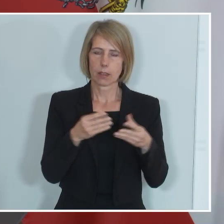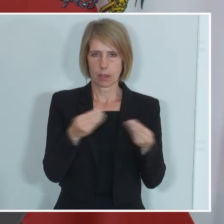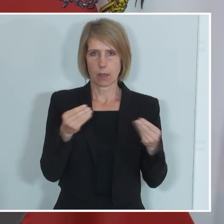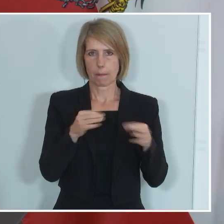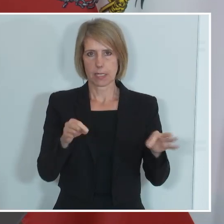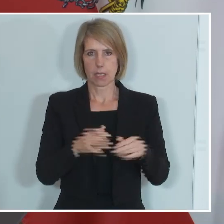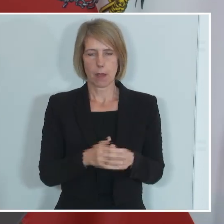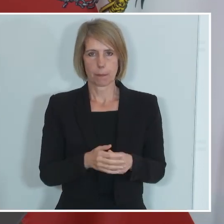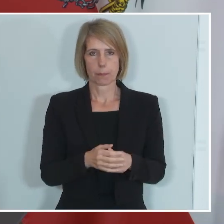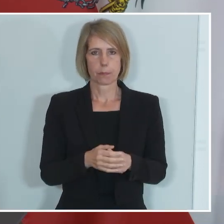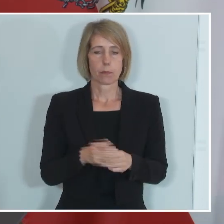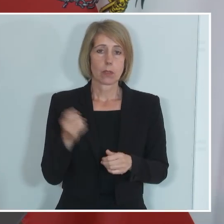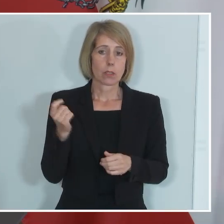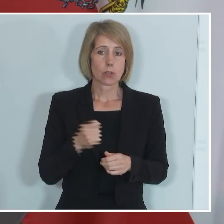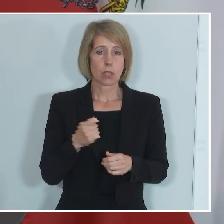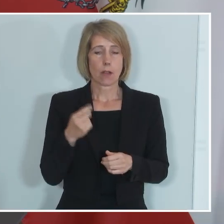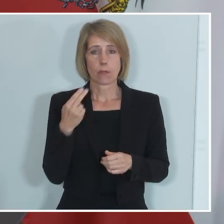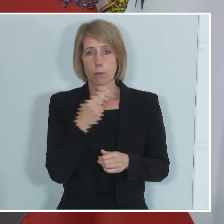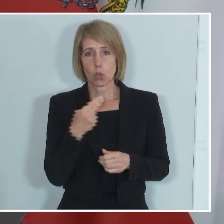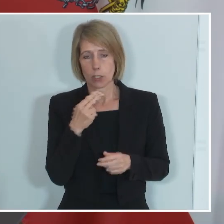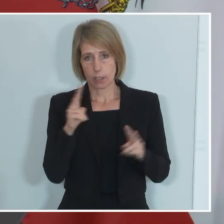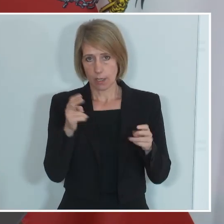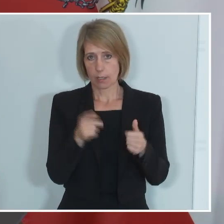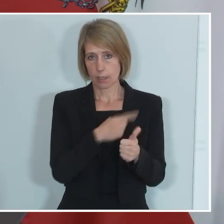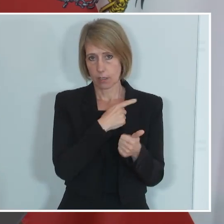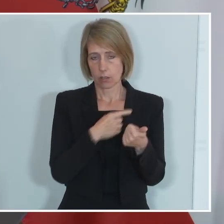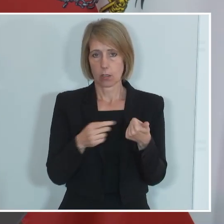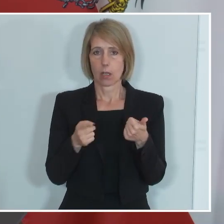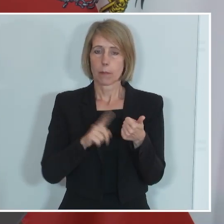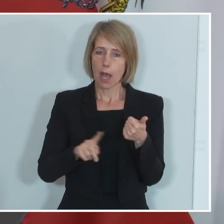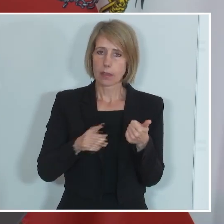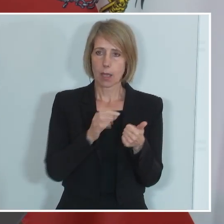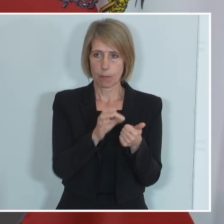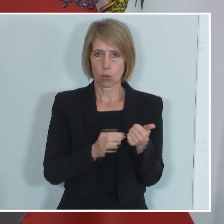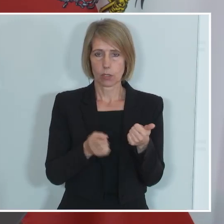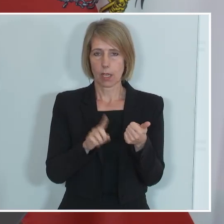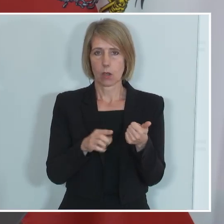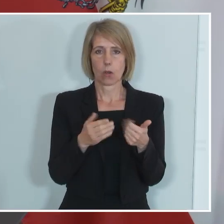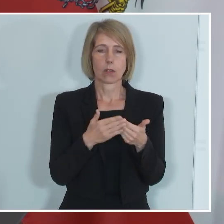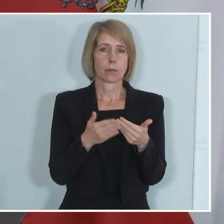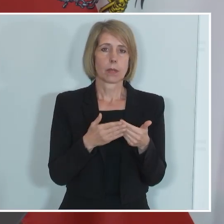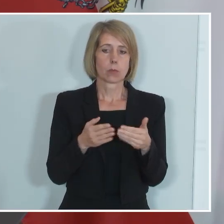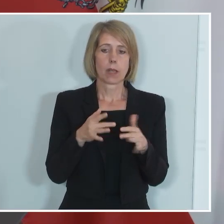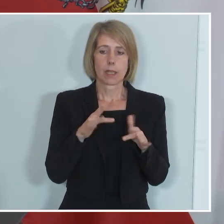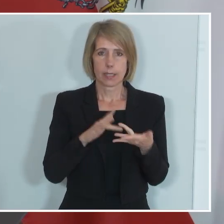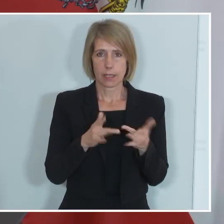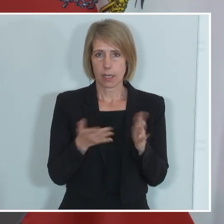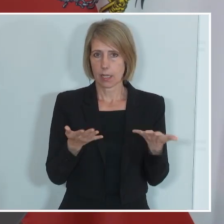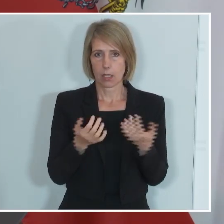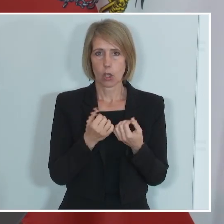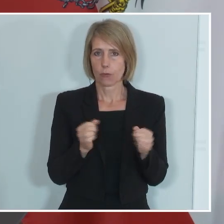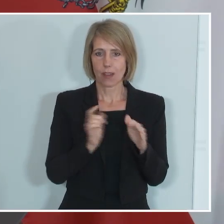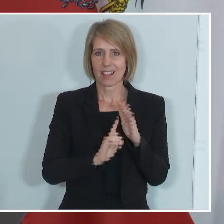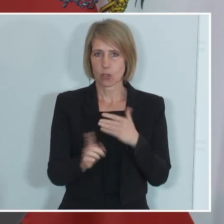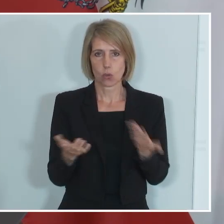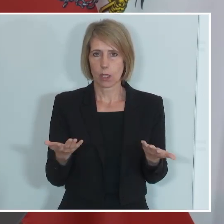an der Strafmündigkeit. Da gibt es aber auch andere Punkte, die man berücksichtigen muss. Denken Sie nur daran, dass im Internet völlig frei zugänglich